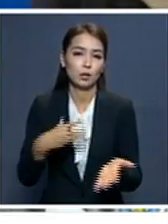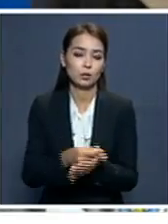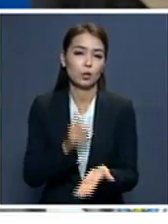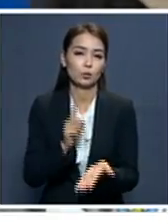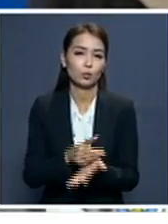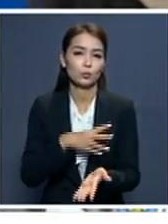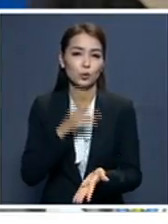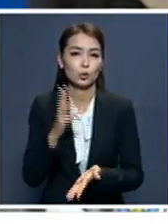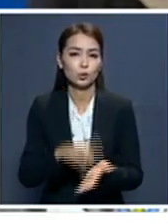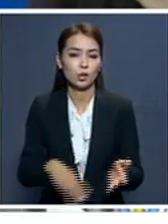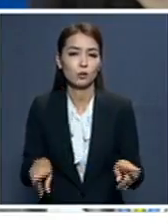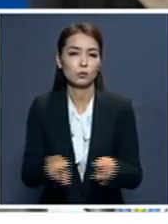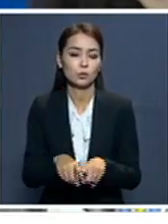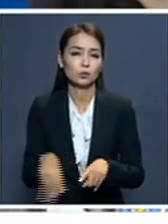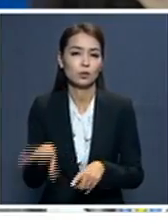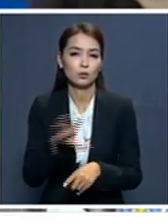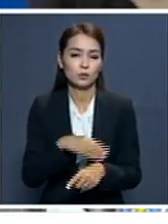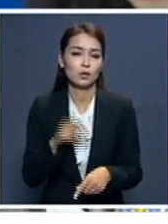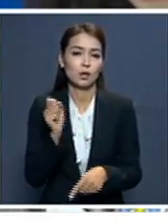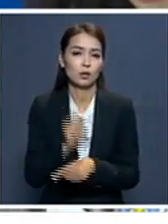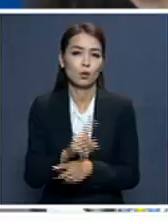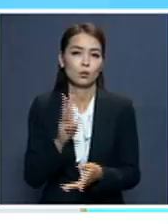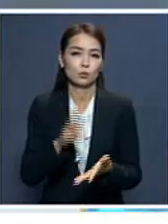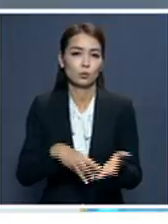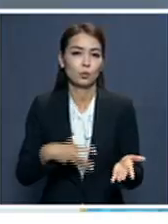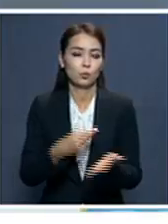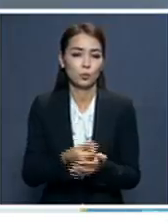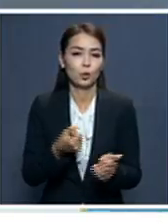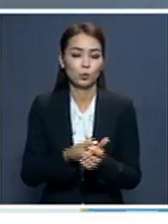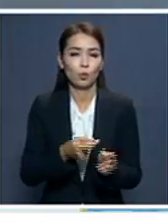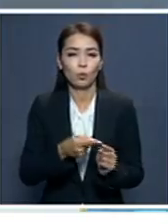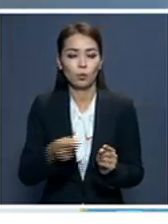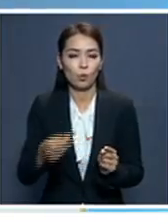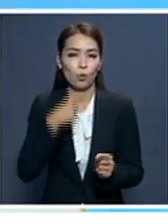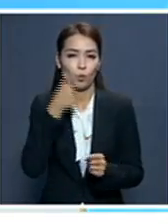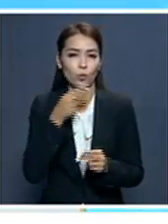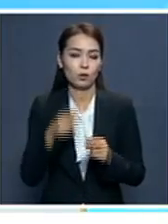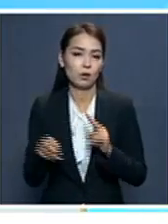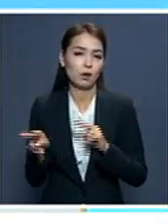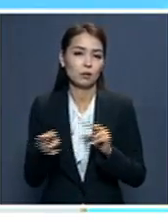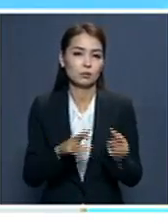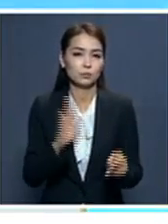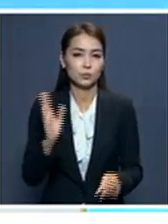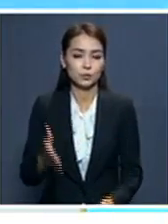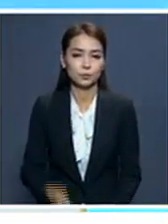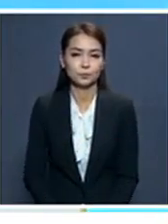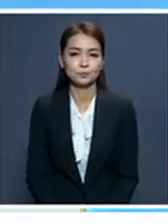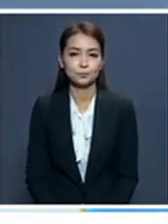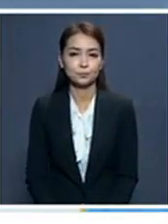арқылы өсімпұлдардан құтыла алады. Рақымшылық жыл соңына дейін жалғаспақ.